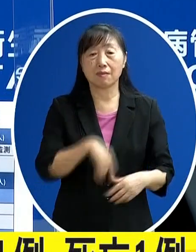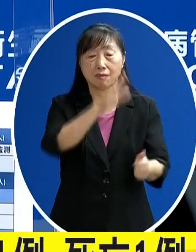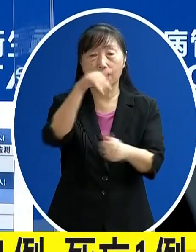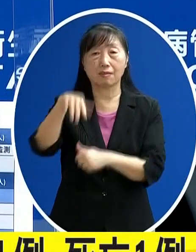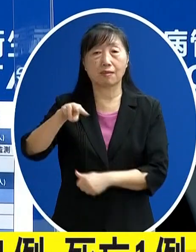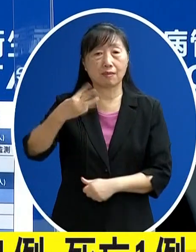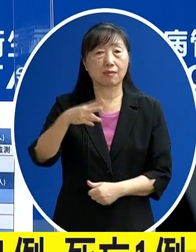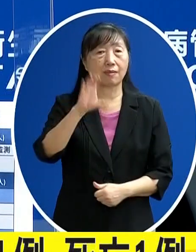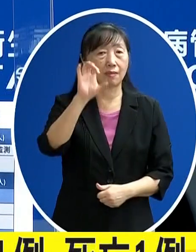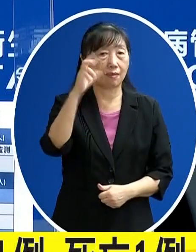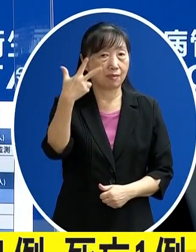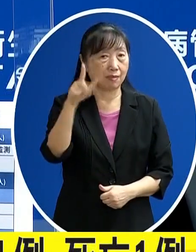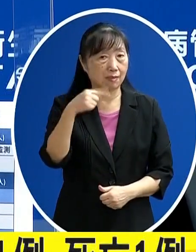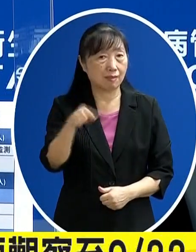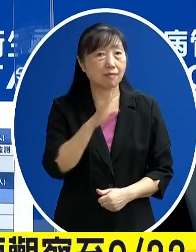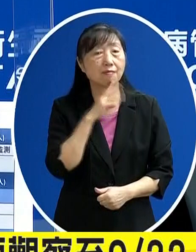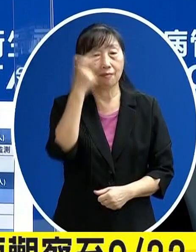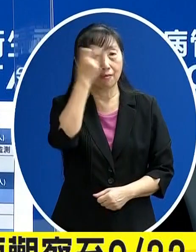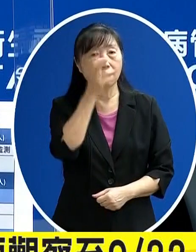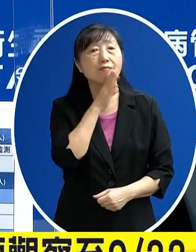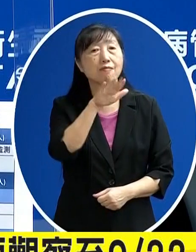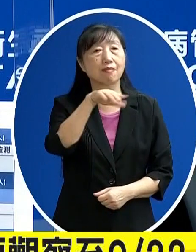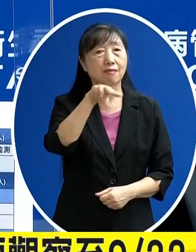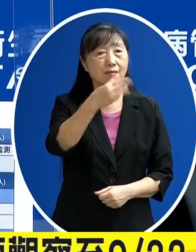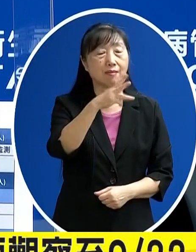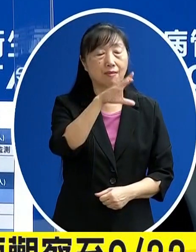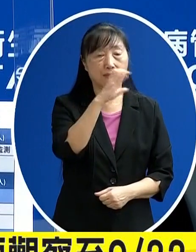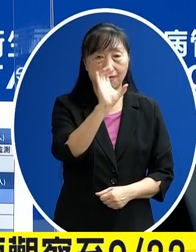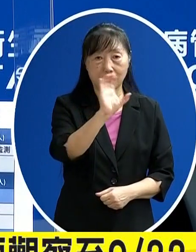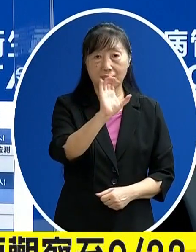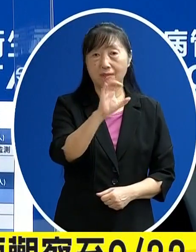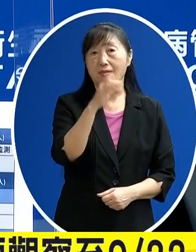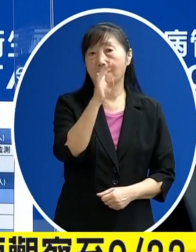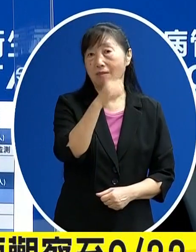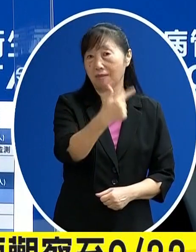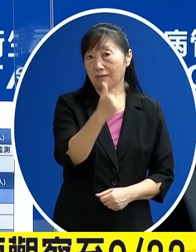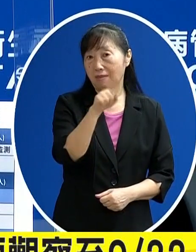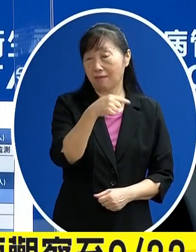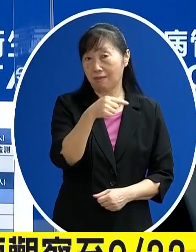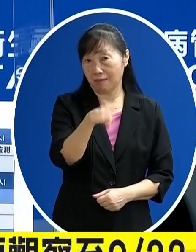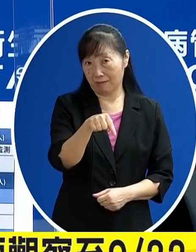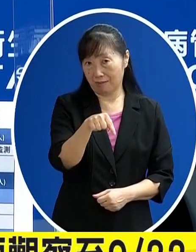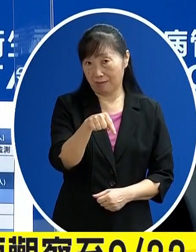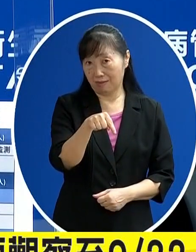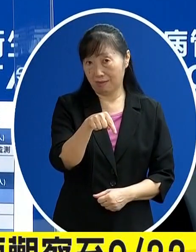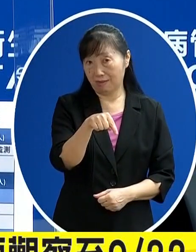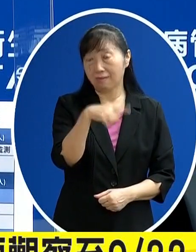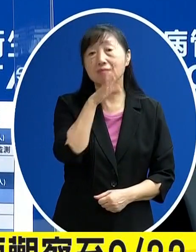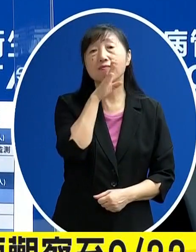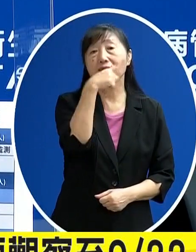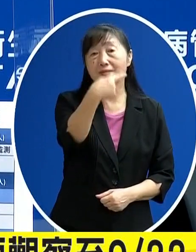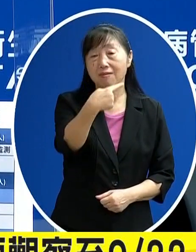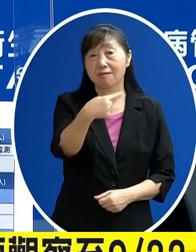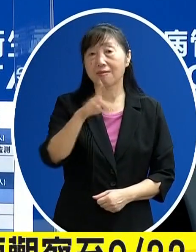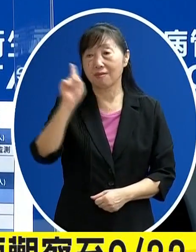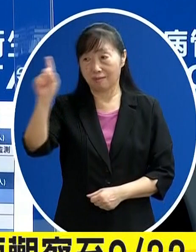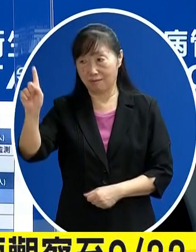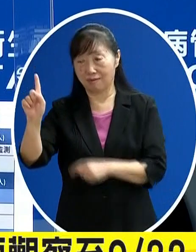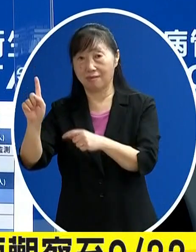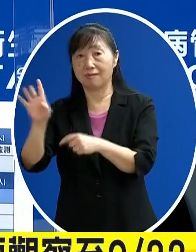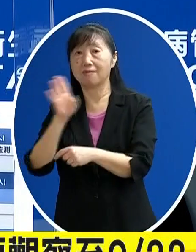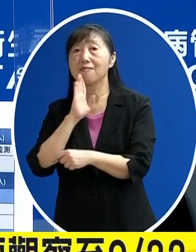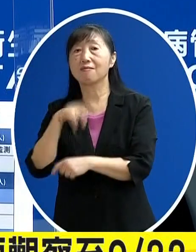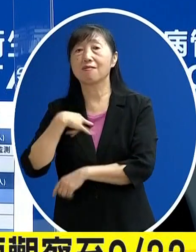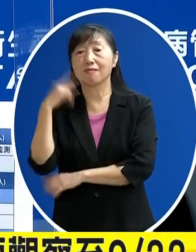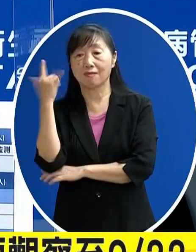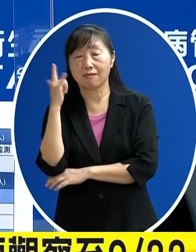列的397人那检验的396人，那有一位396人是阴性，那有一位是